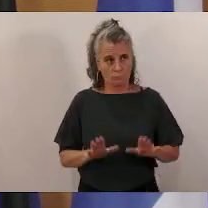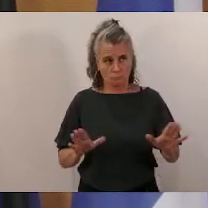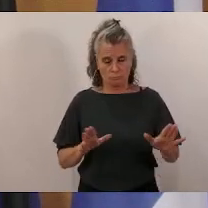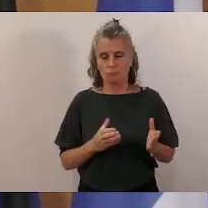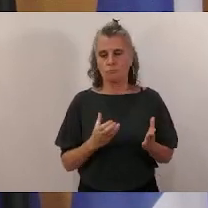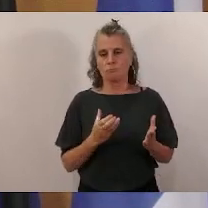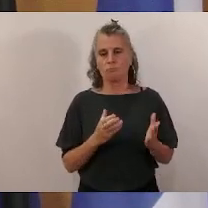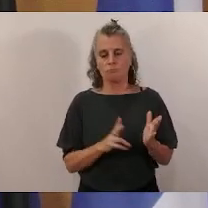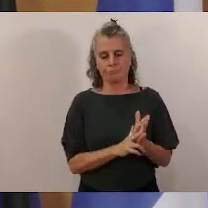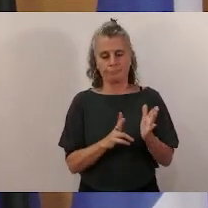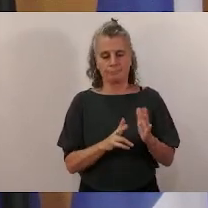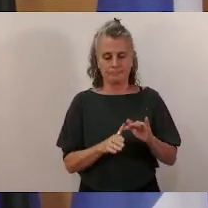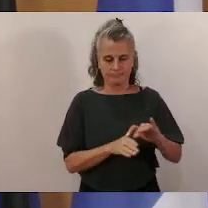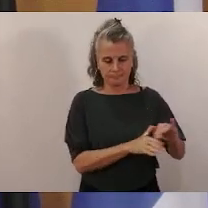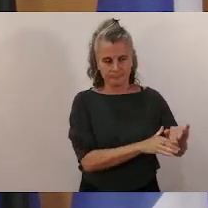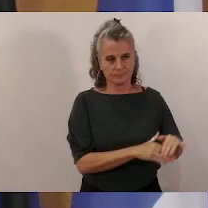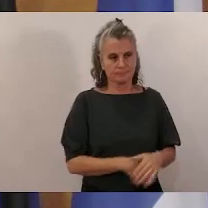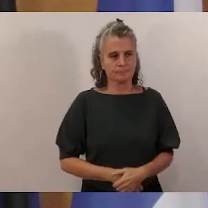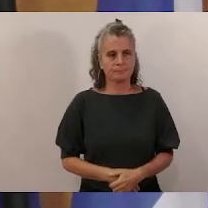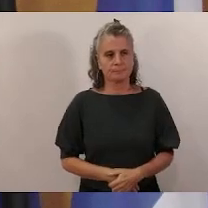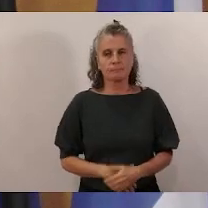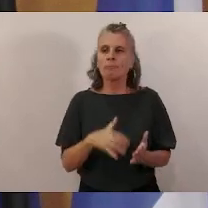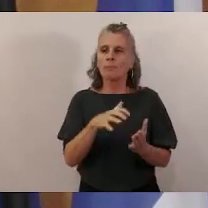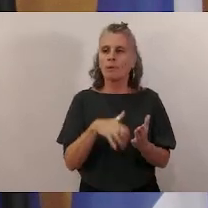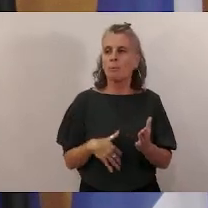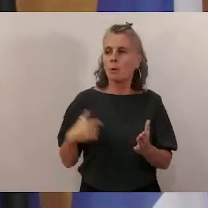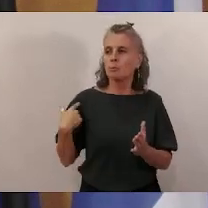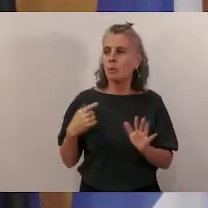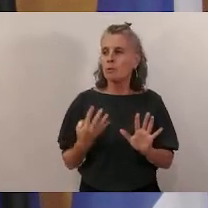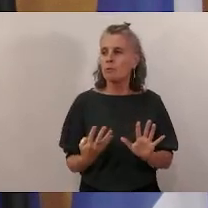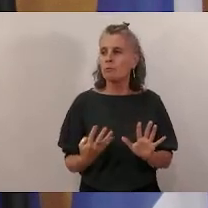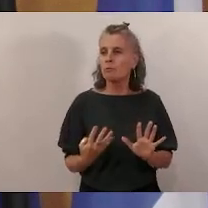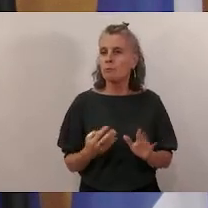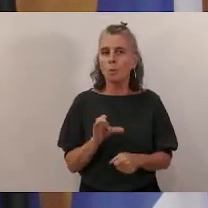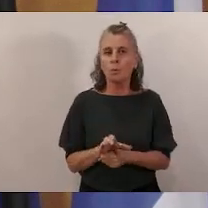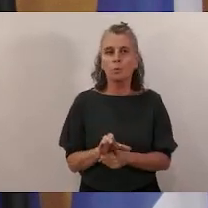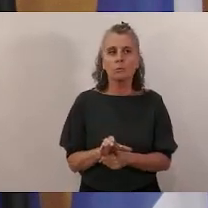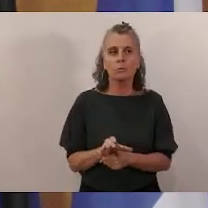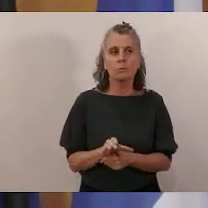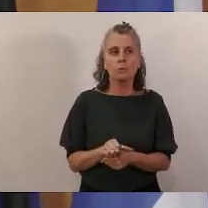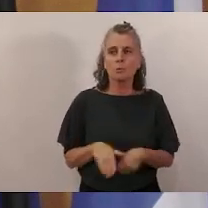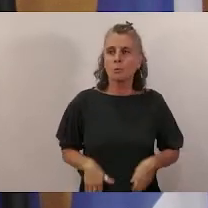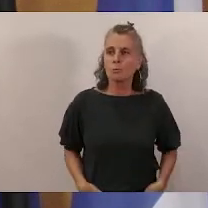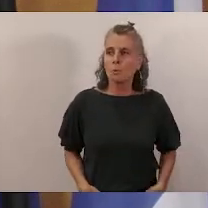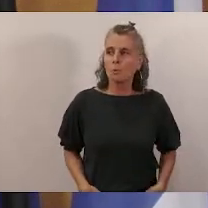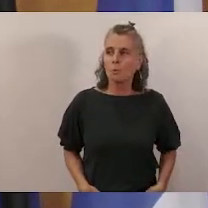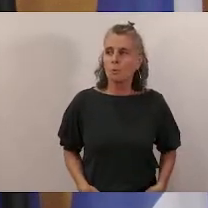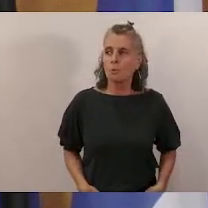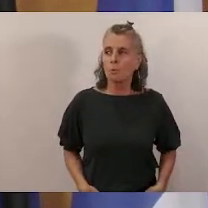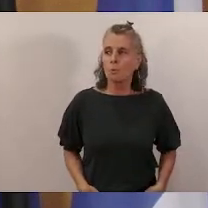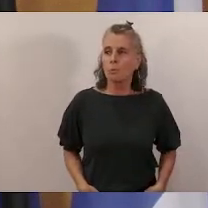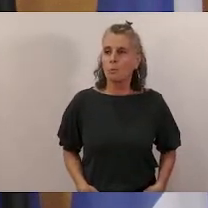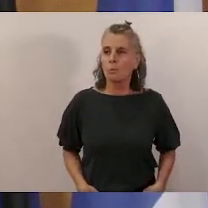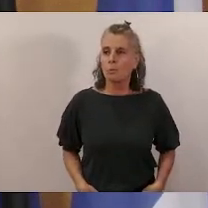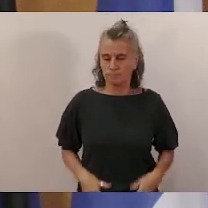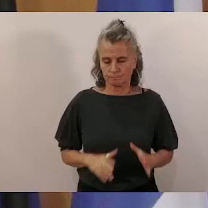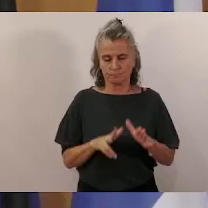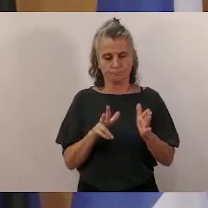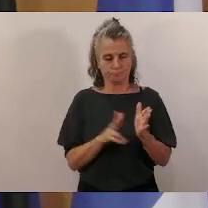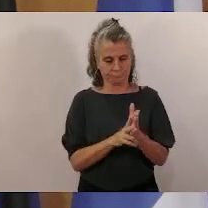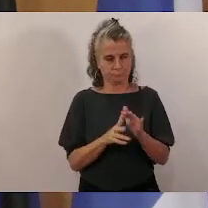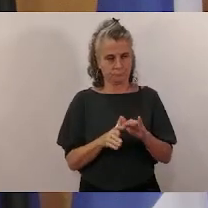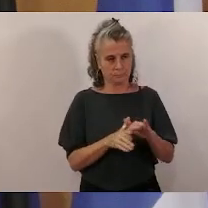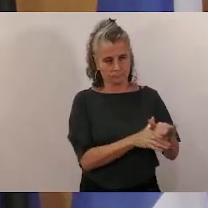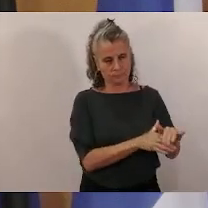favorable du Conseil d'arrondissement. Sur le 9, y a-t-il des contre ? Des abstentions ? Avis favorable du